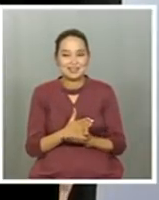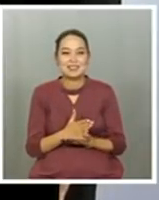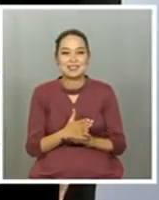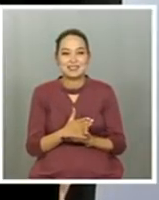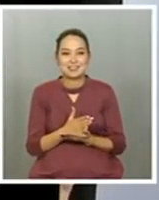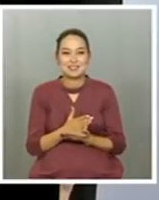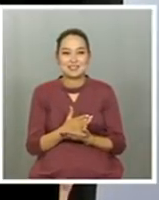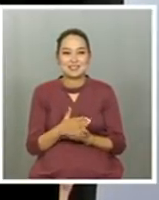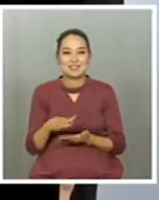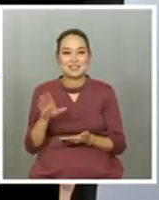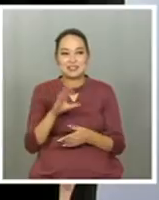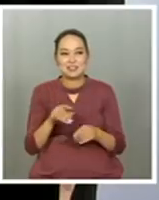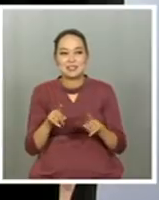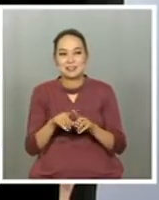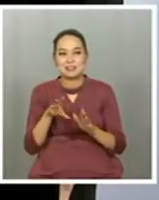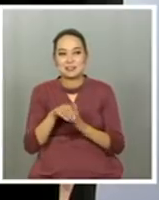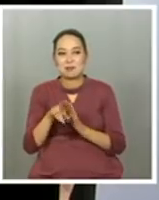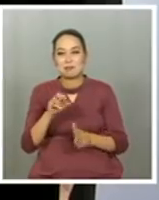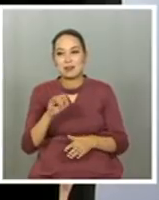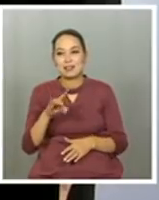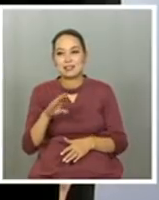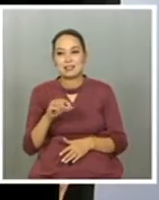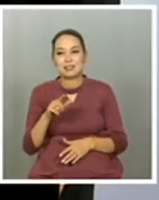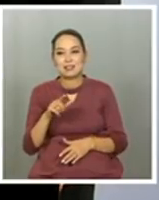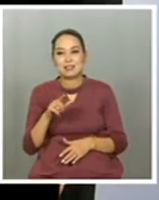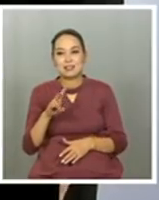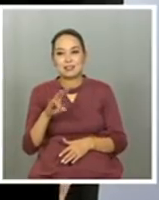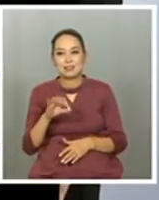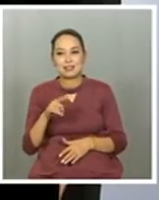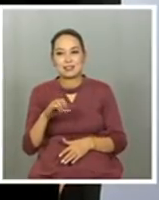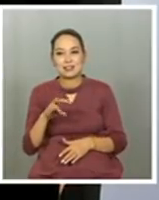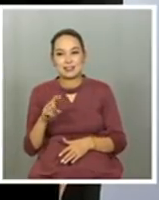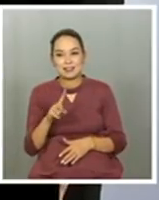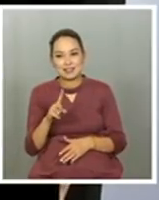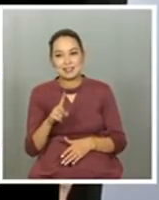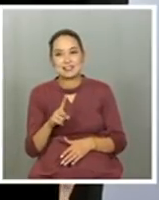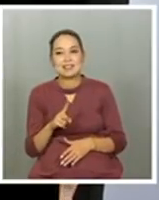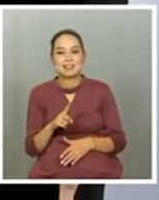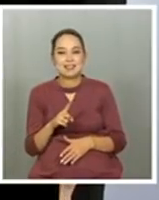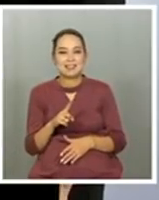осы партеногенездік жолмен көбейеді.